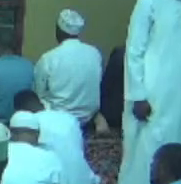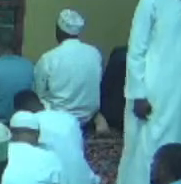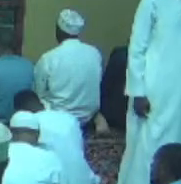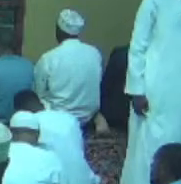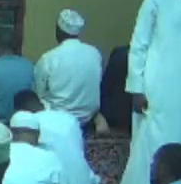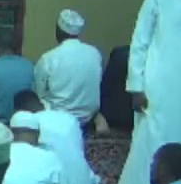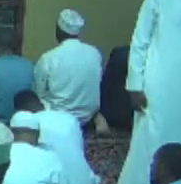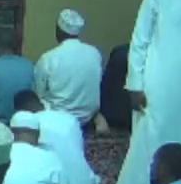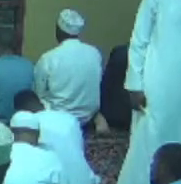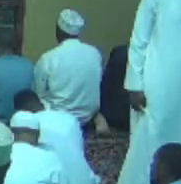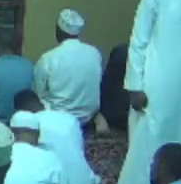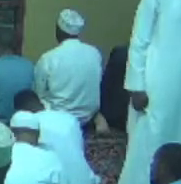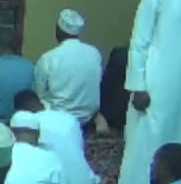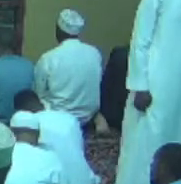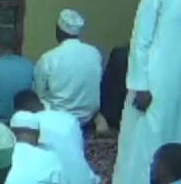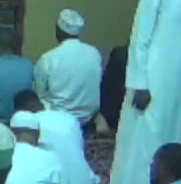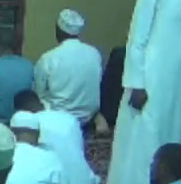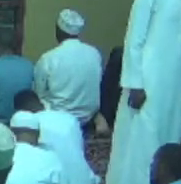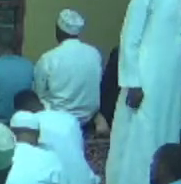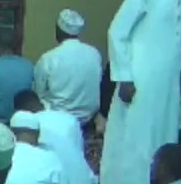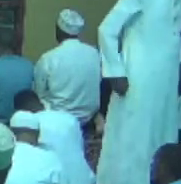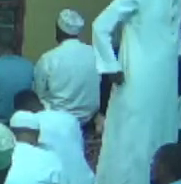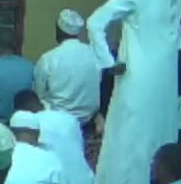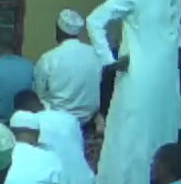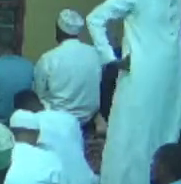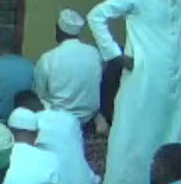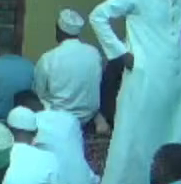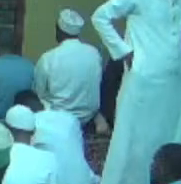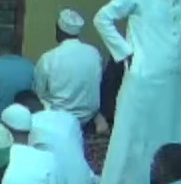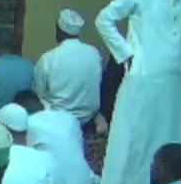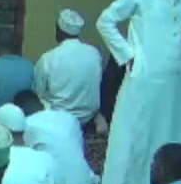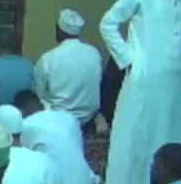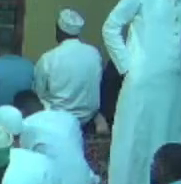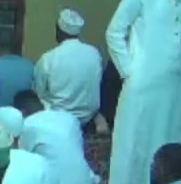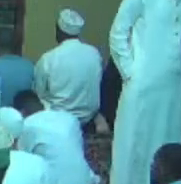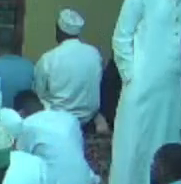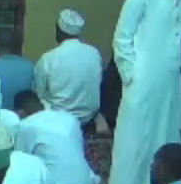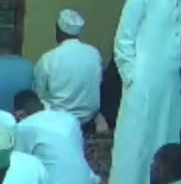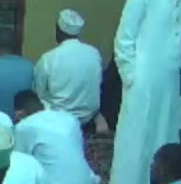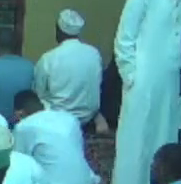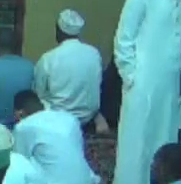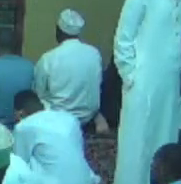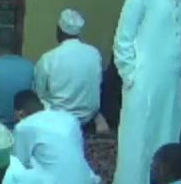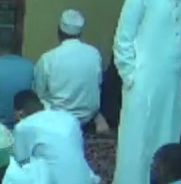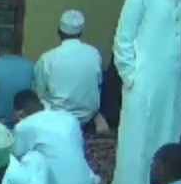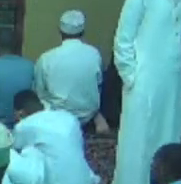على كل شيء قدير